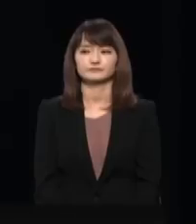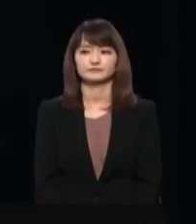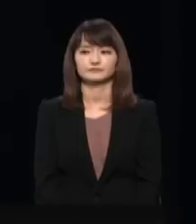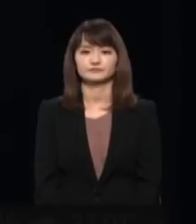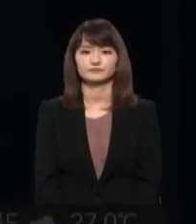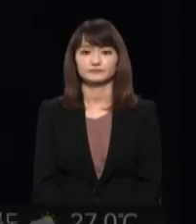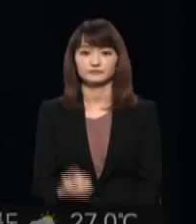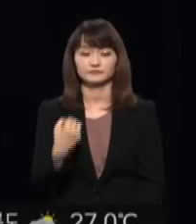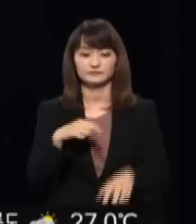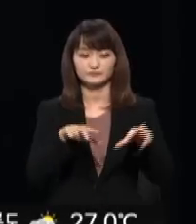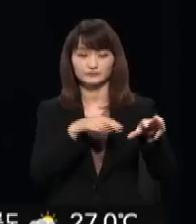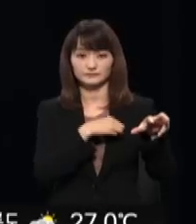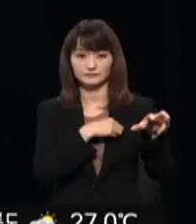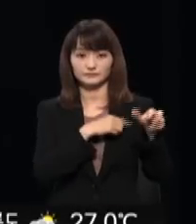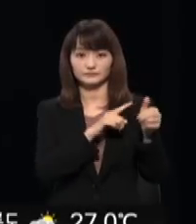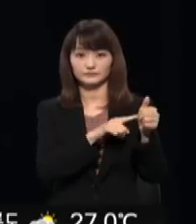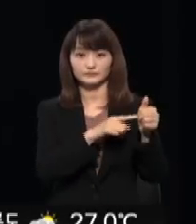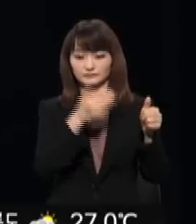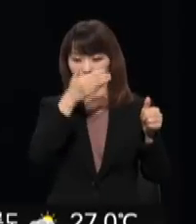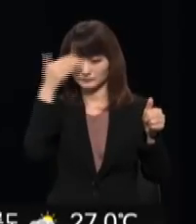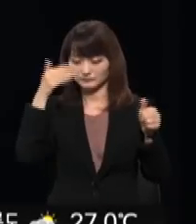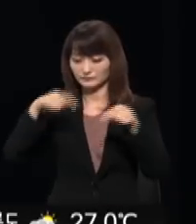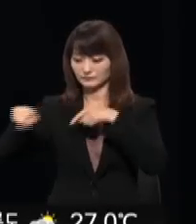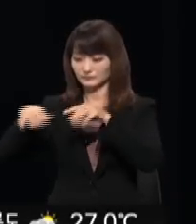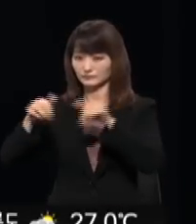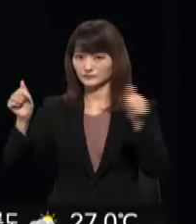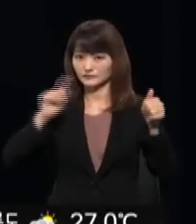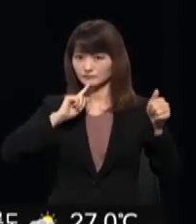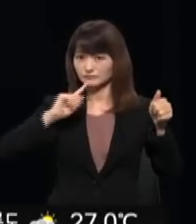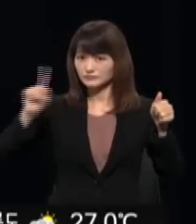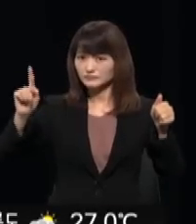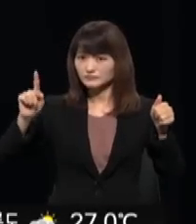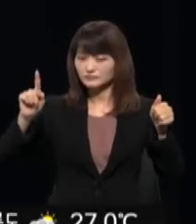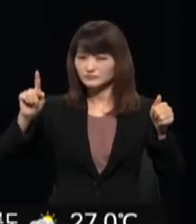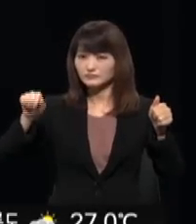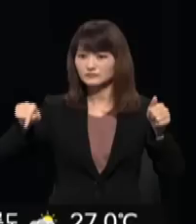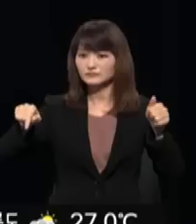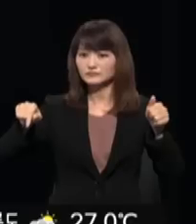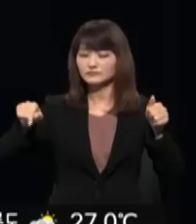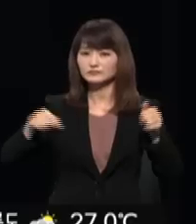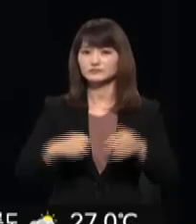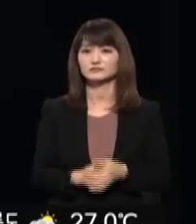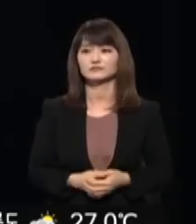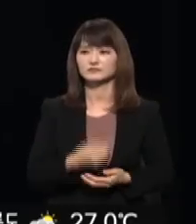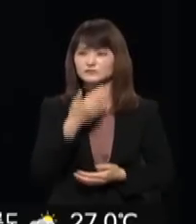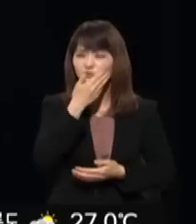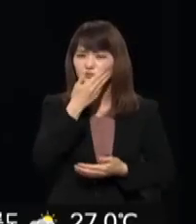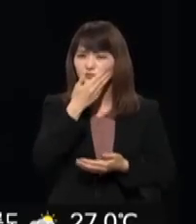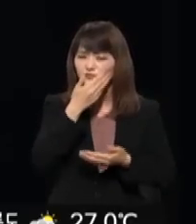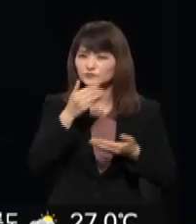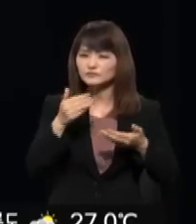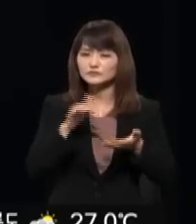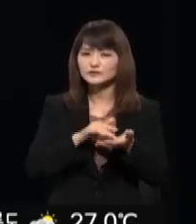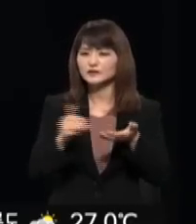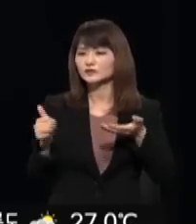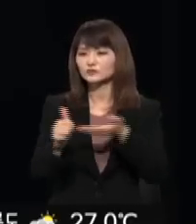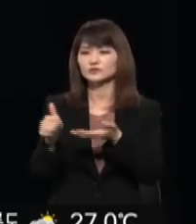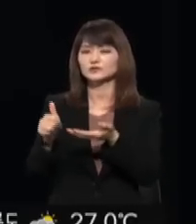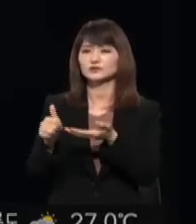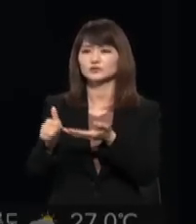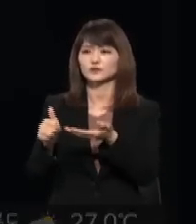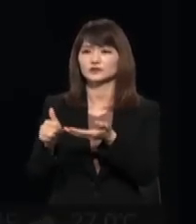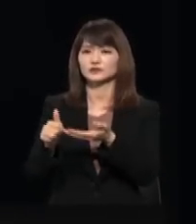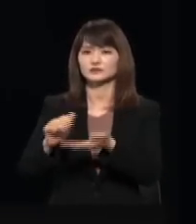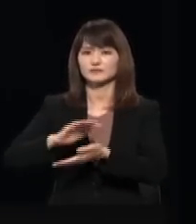힘이 있는 현역 의원이 젊은 정치인들에게 소송전이라니 새싹에게 영양제는 못 줄 망정 밟아 죽이지는